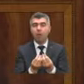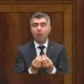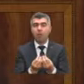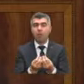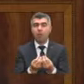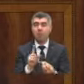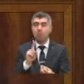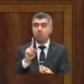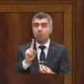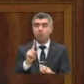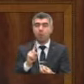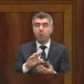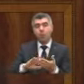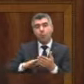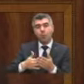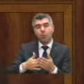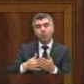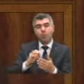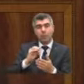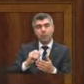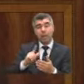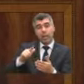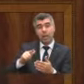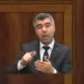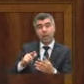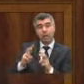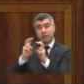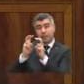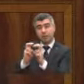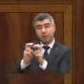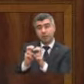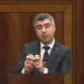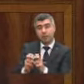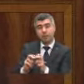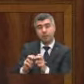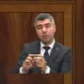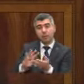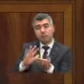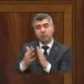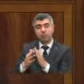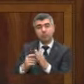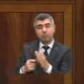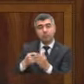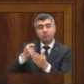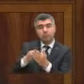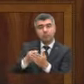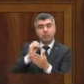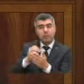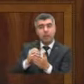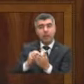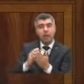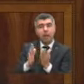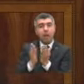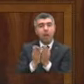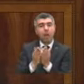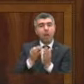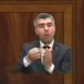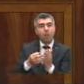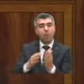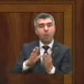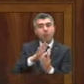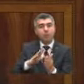أن حجم الخصاص الحاصل يستدعي تعزيز مساهمته لفائدة المنظومة التربوية